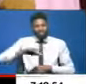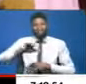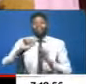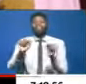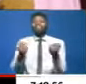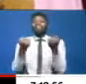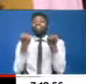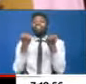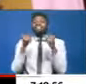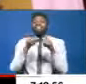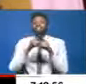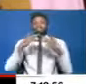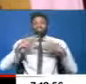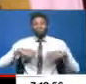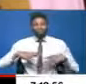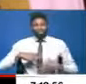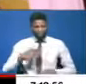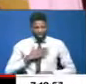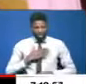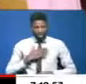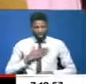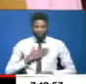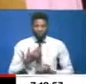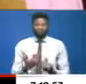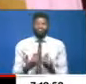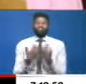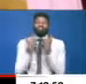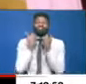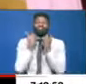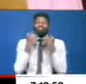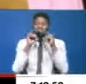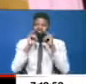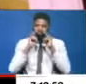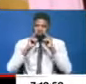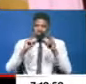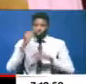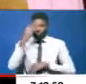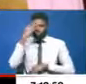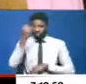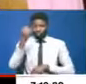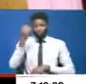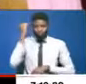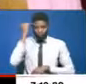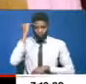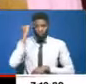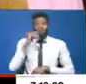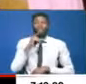can sleep peacefully knowing that there are men and women like you